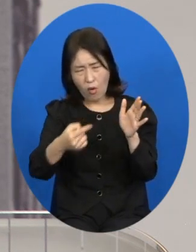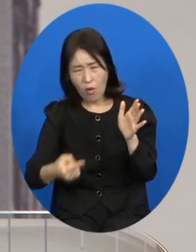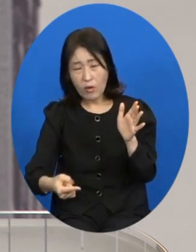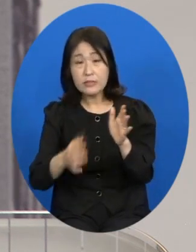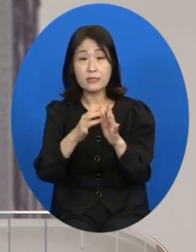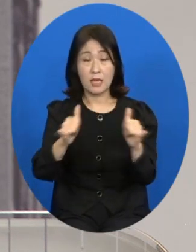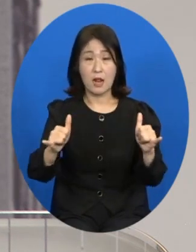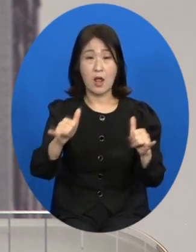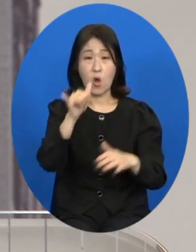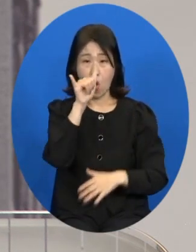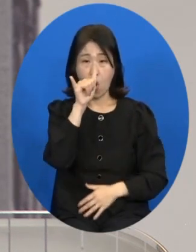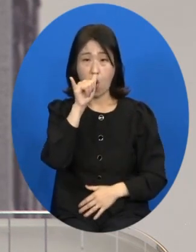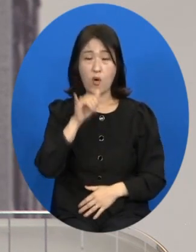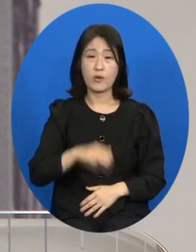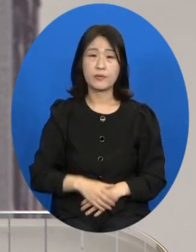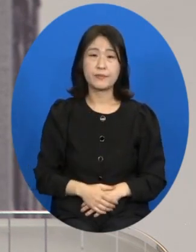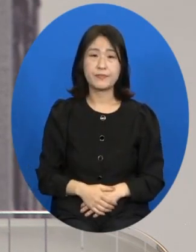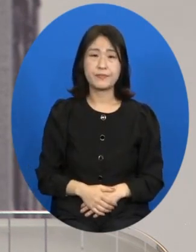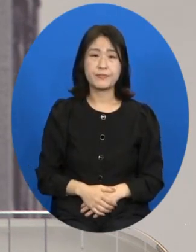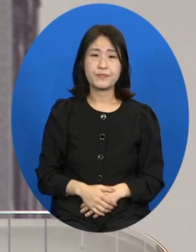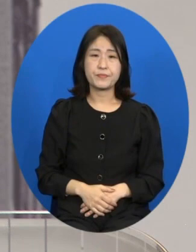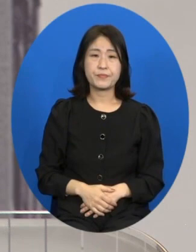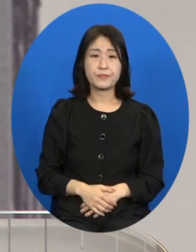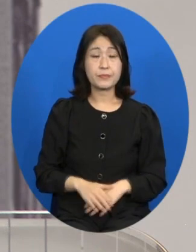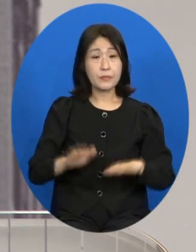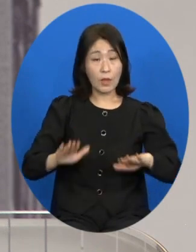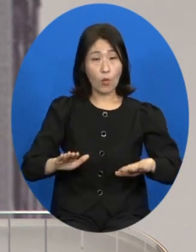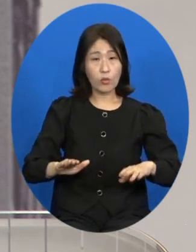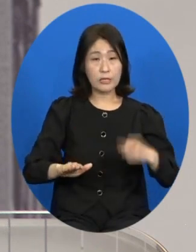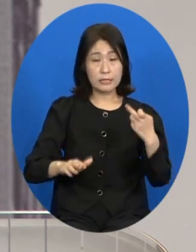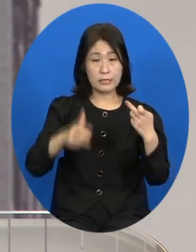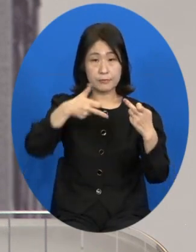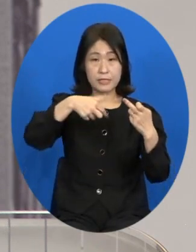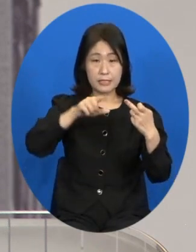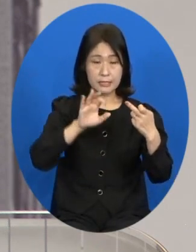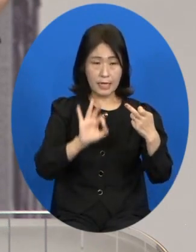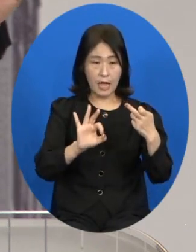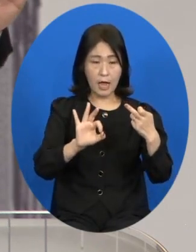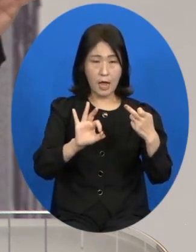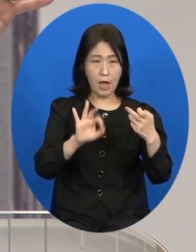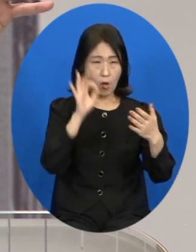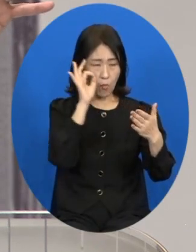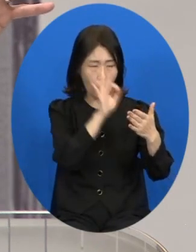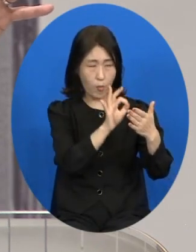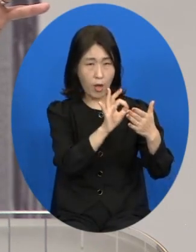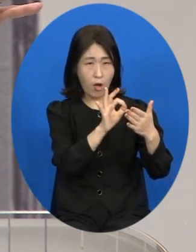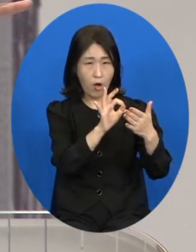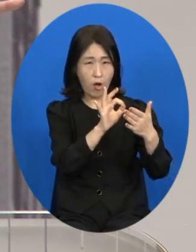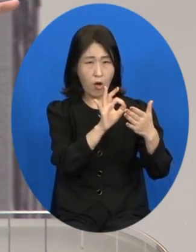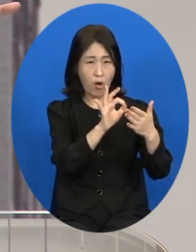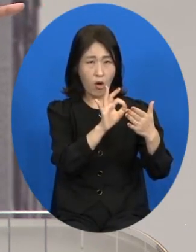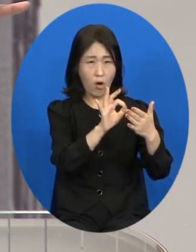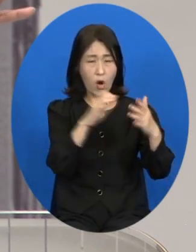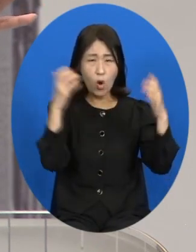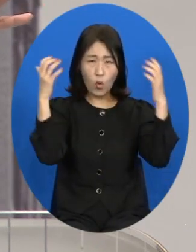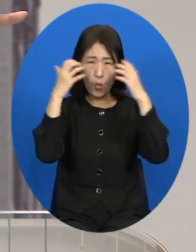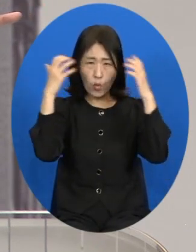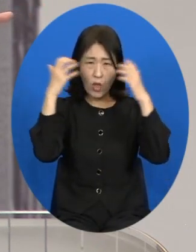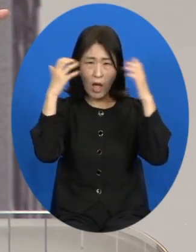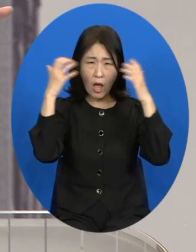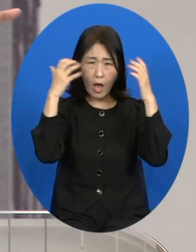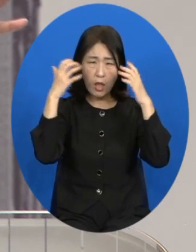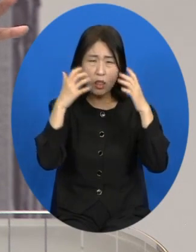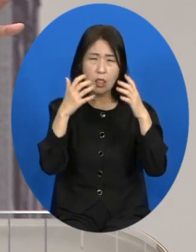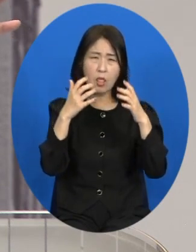발생하기 때문에 그렇습니다 오늘이 12장은 두 가지 질문으로 구성이 되어 있어요 얼마나 이런 고난이 오래될 것입니까